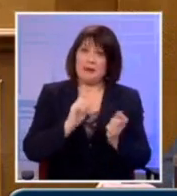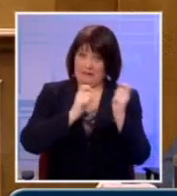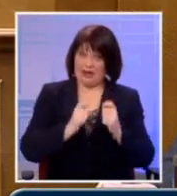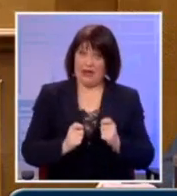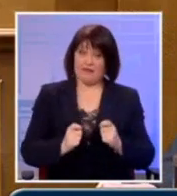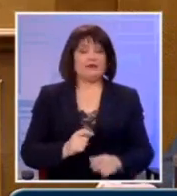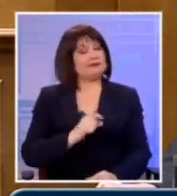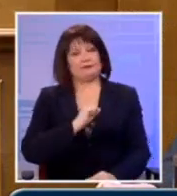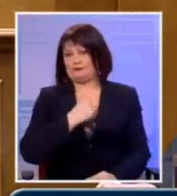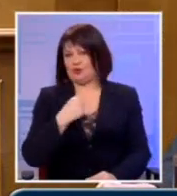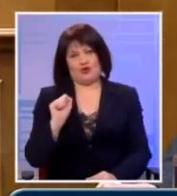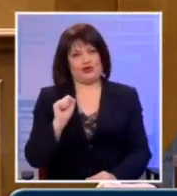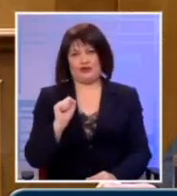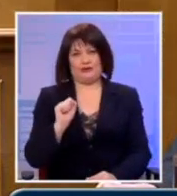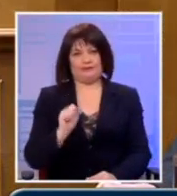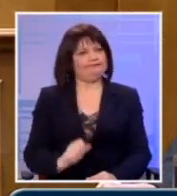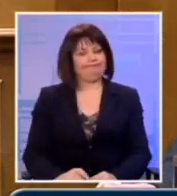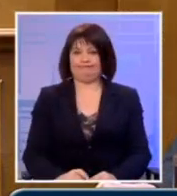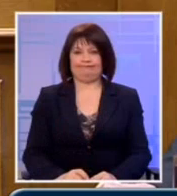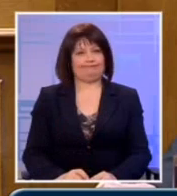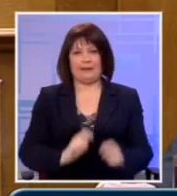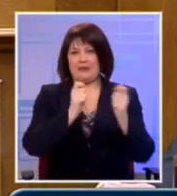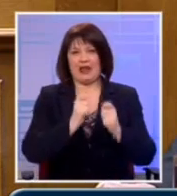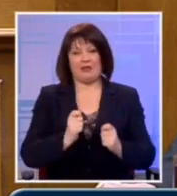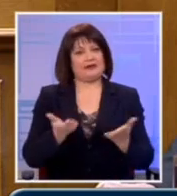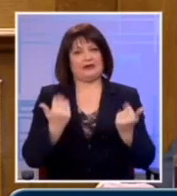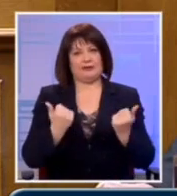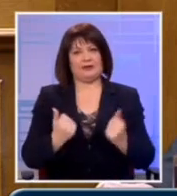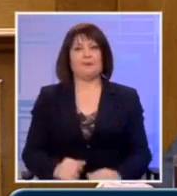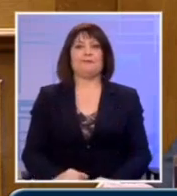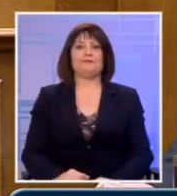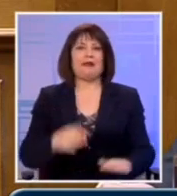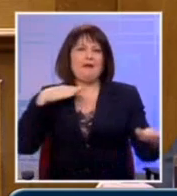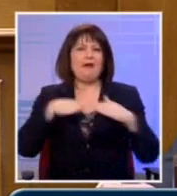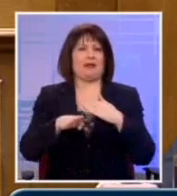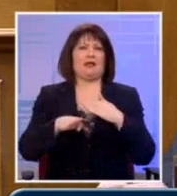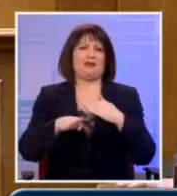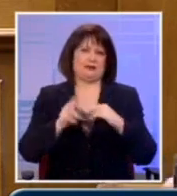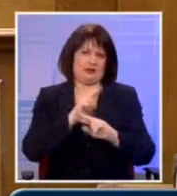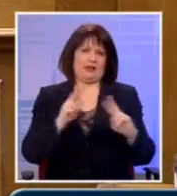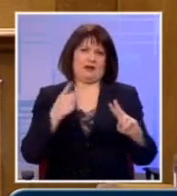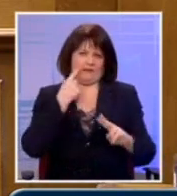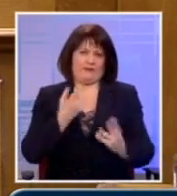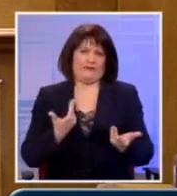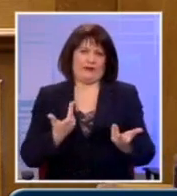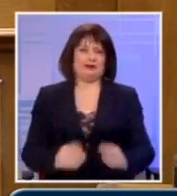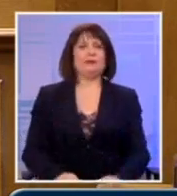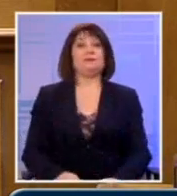Όχι, κυρίες και κύριοι βουλευτές, δεν είναι μεταρρυθμίσεις αυτές. Είναι καθαρή εκδίκηση.